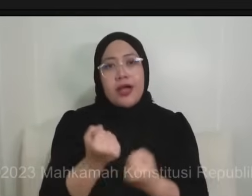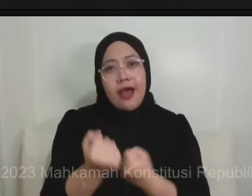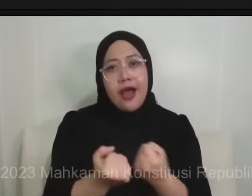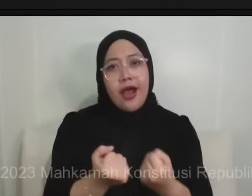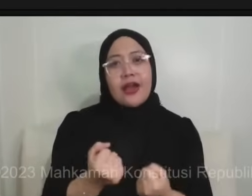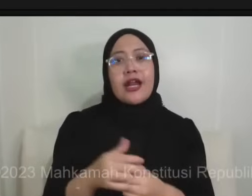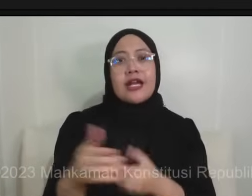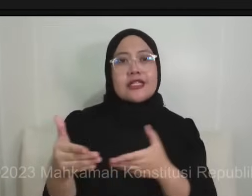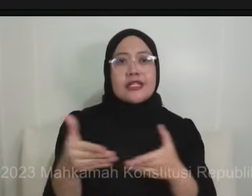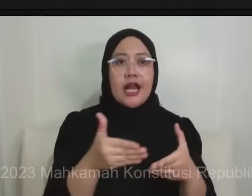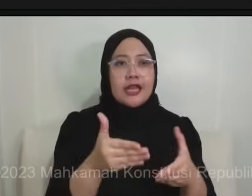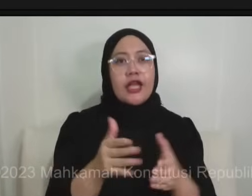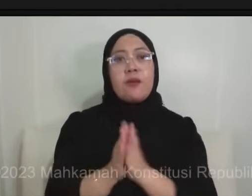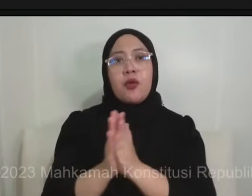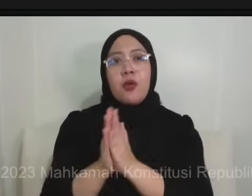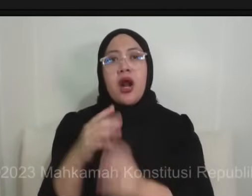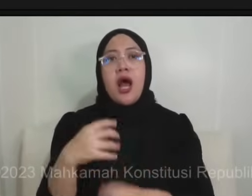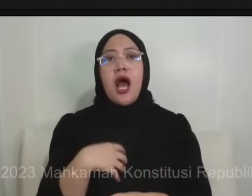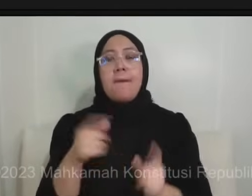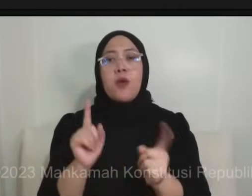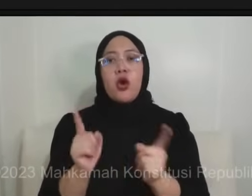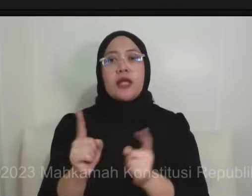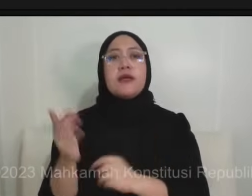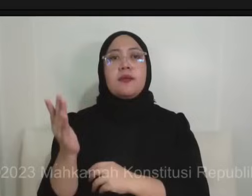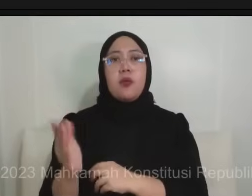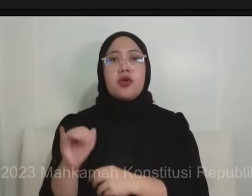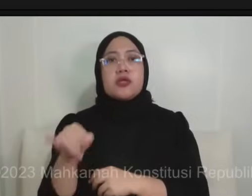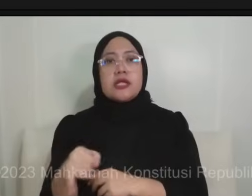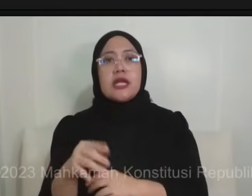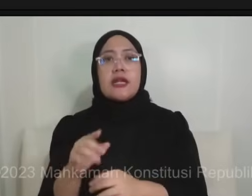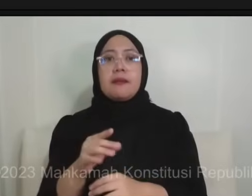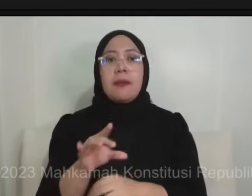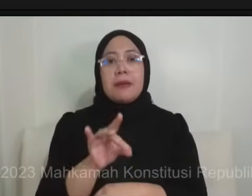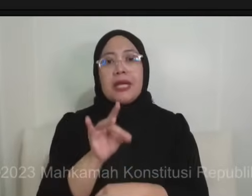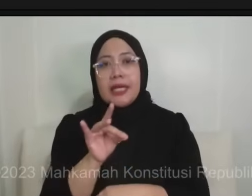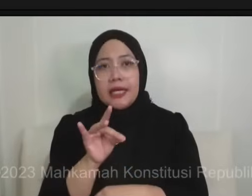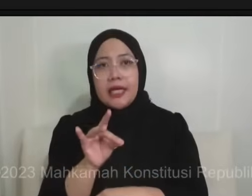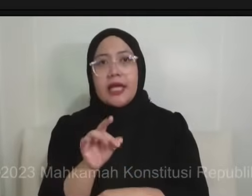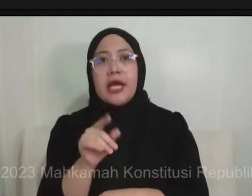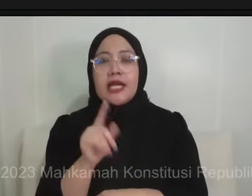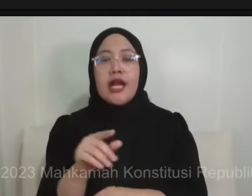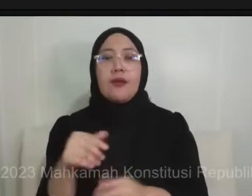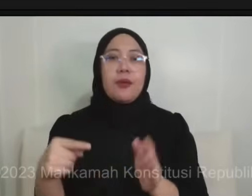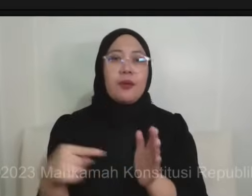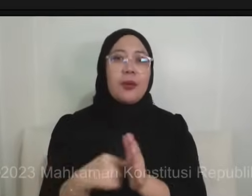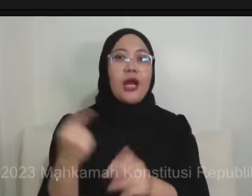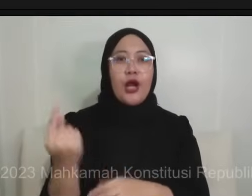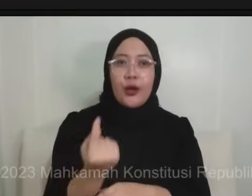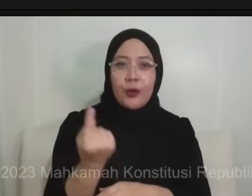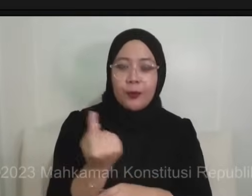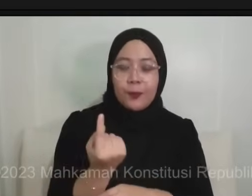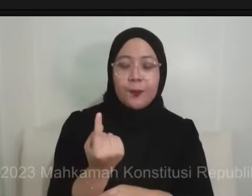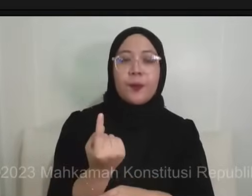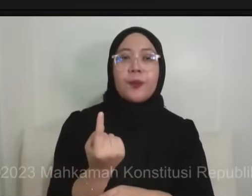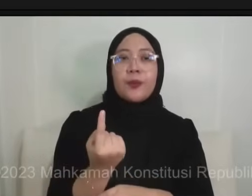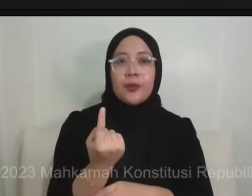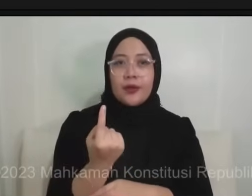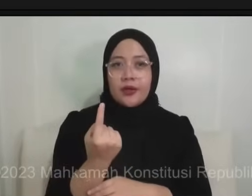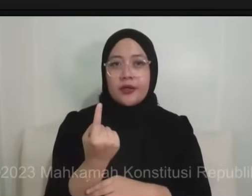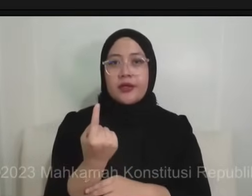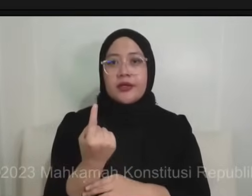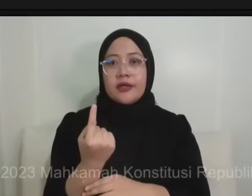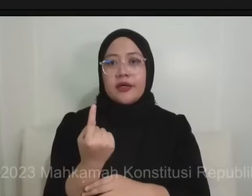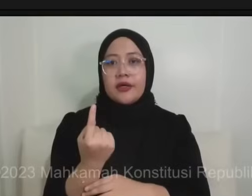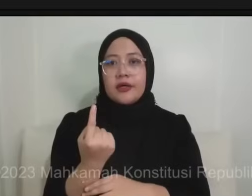pemohon agar hak politik pemohon untuk dapat memilih dalam pemilihan umum kasuko pemilihan umum presiden wakil presiden tidak